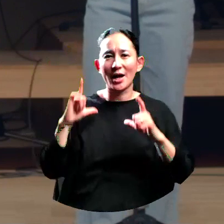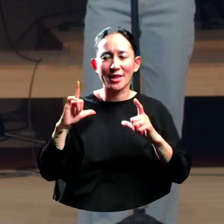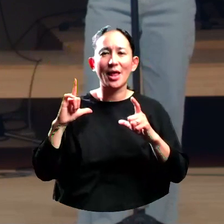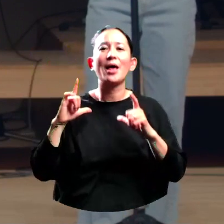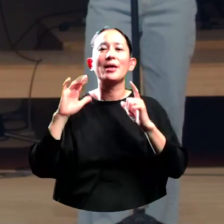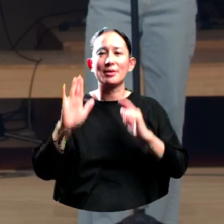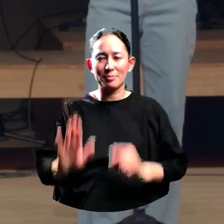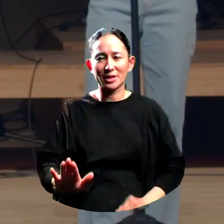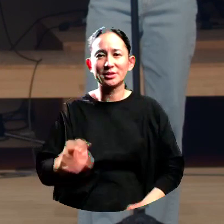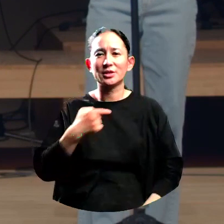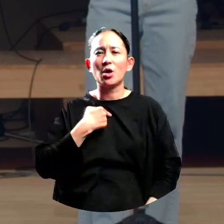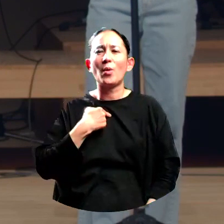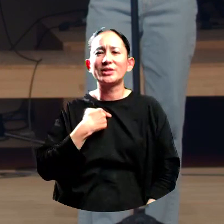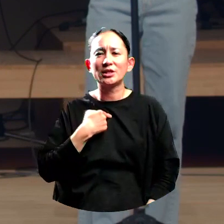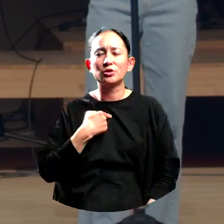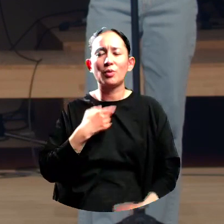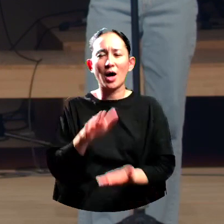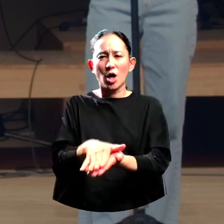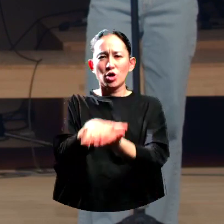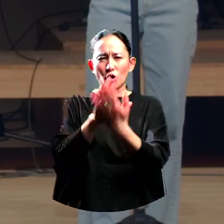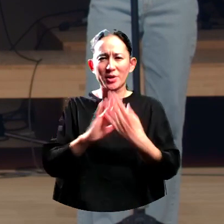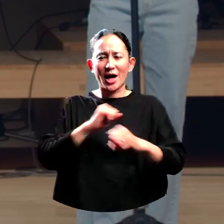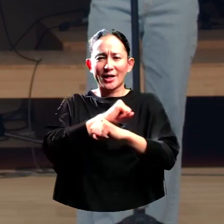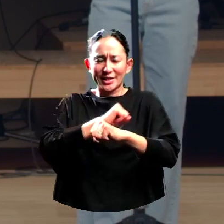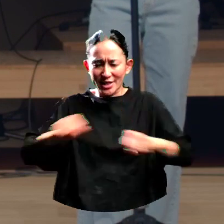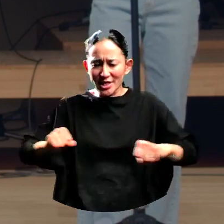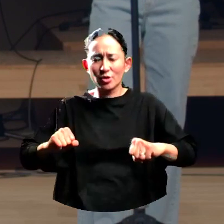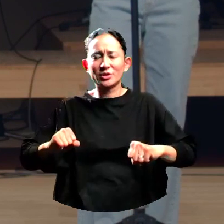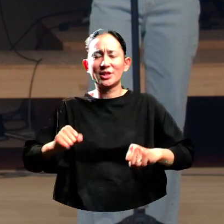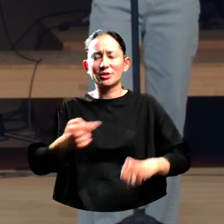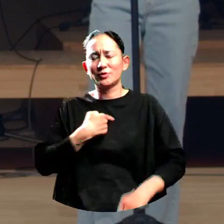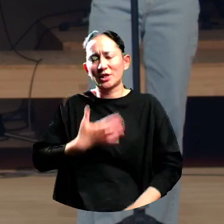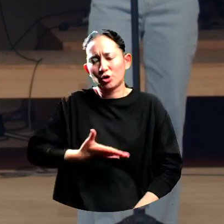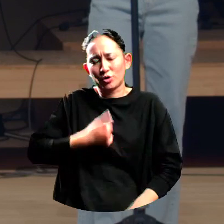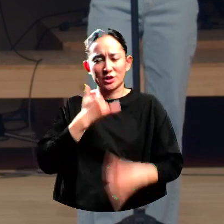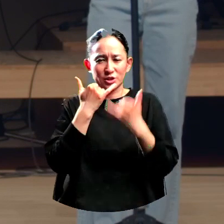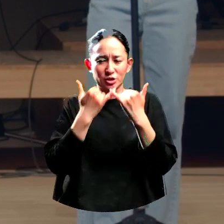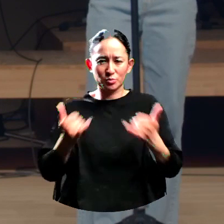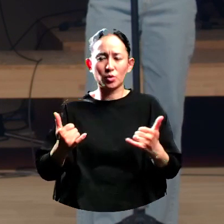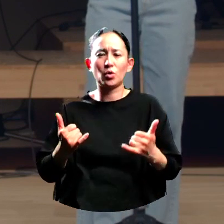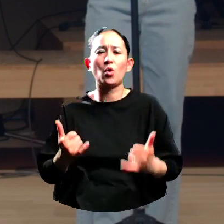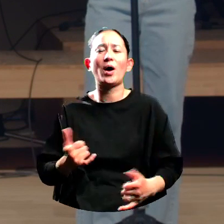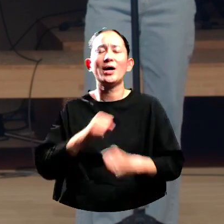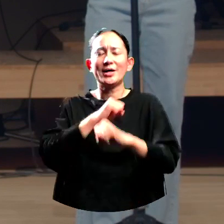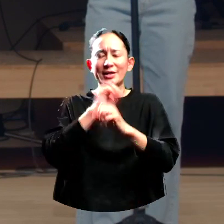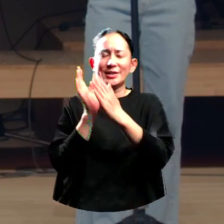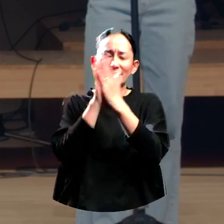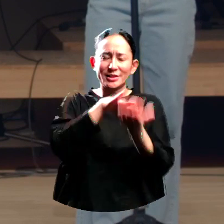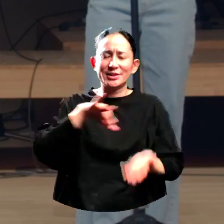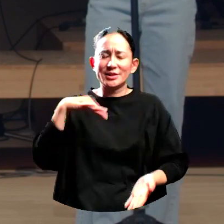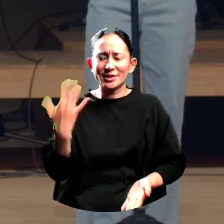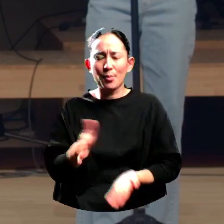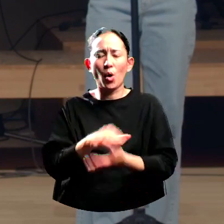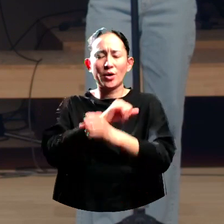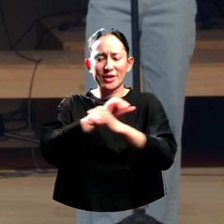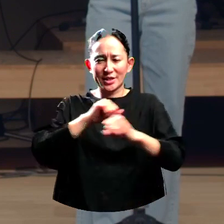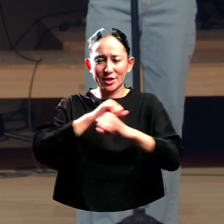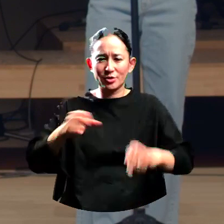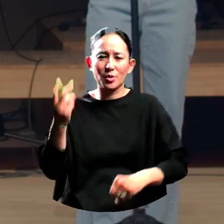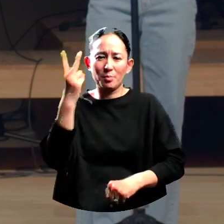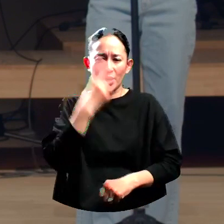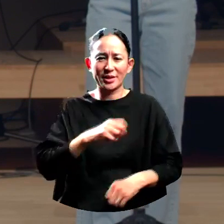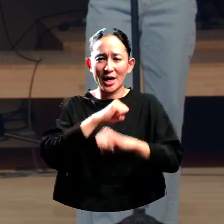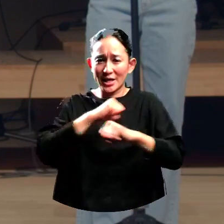now. 私はよみがえりです、命です。私を信じる者は死んでも生きるのです。また生きていて私を信じる者